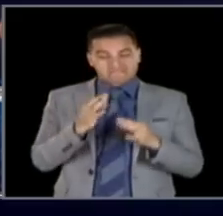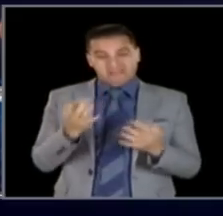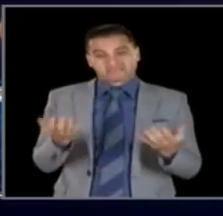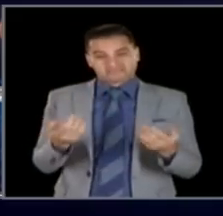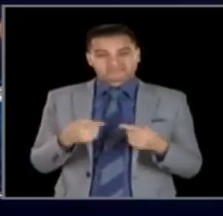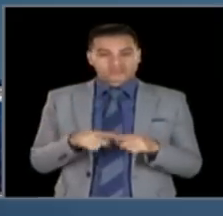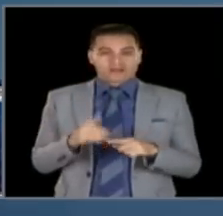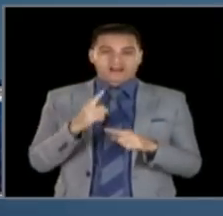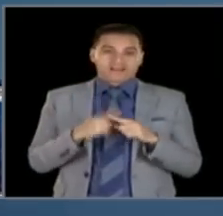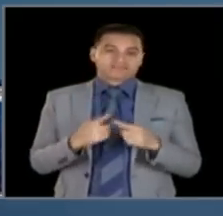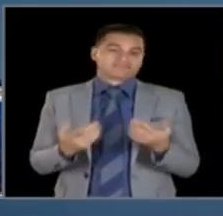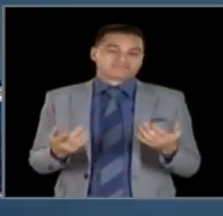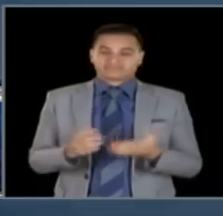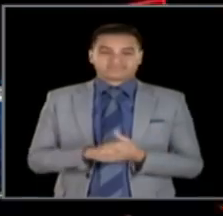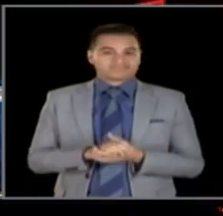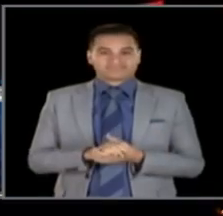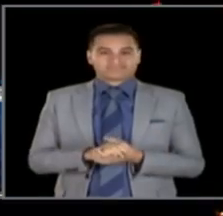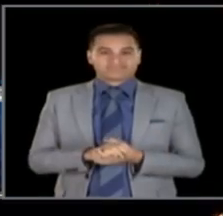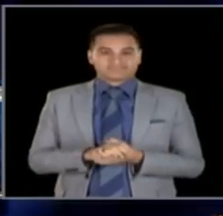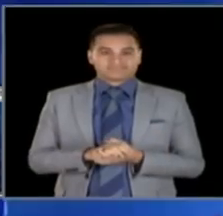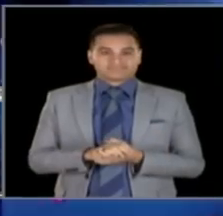ولكن إجابة خاطئة.